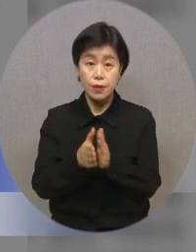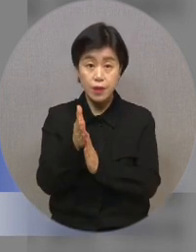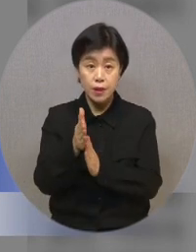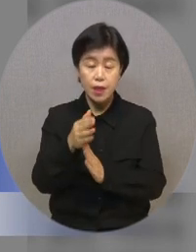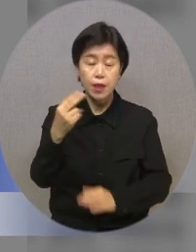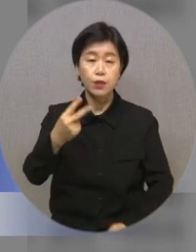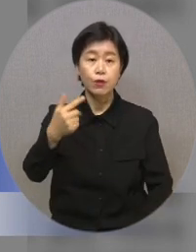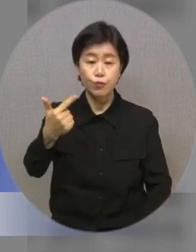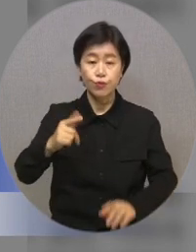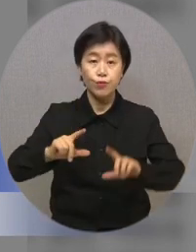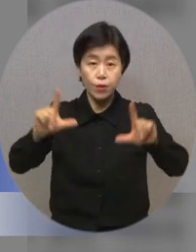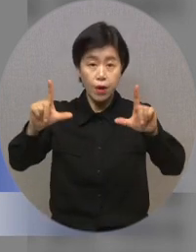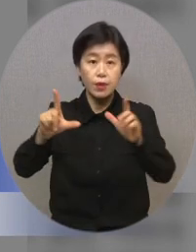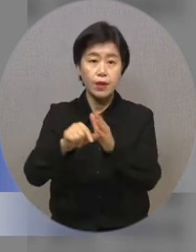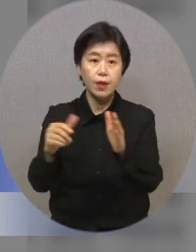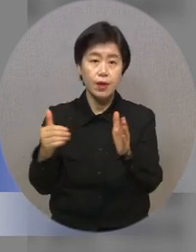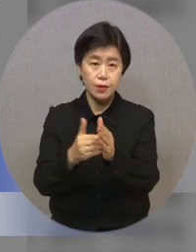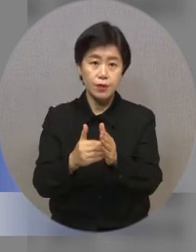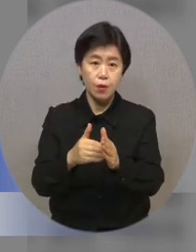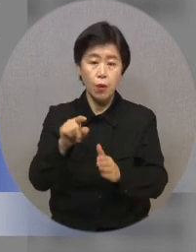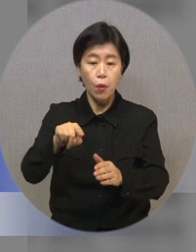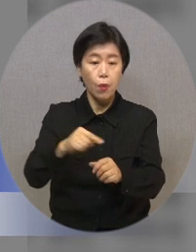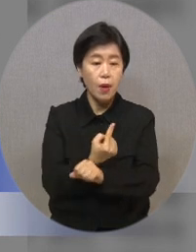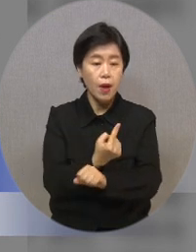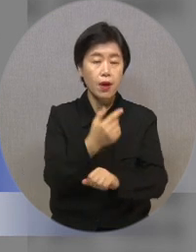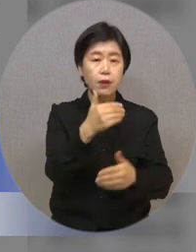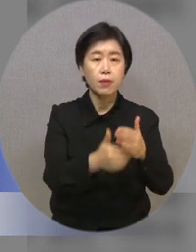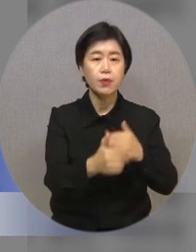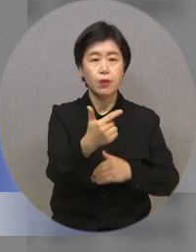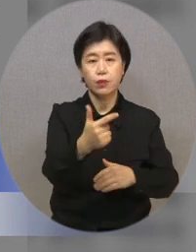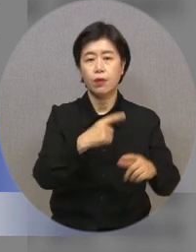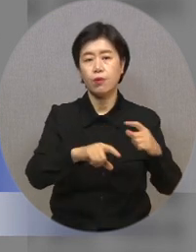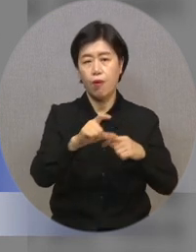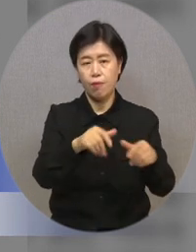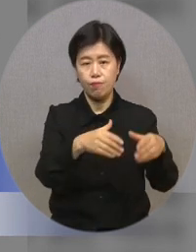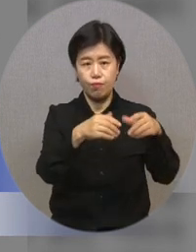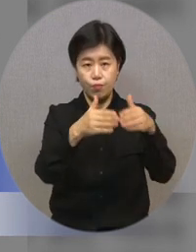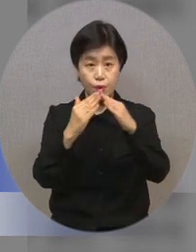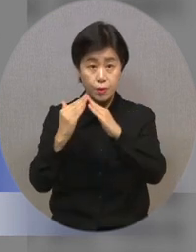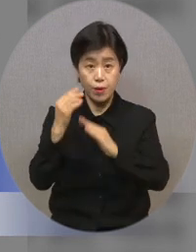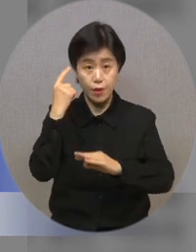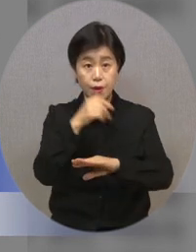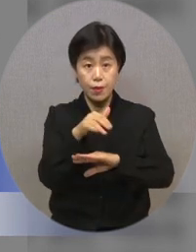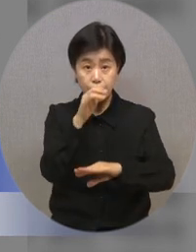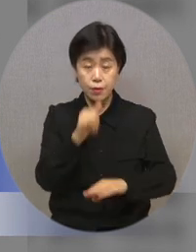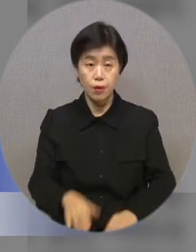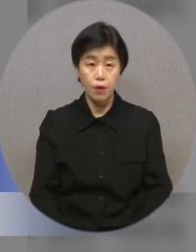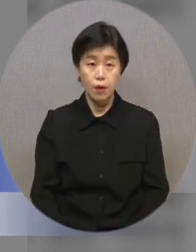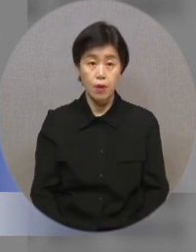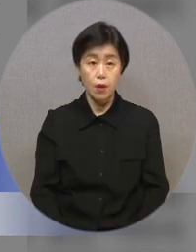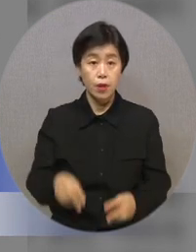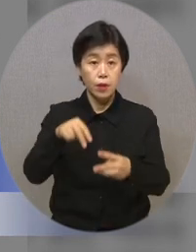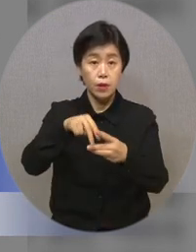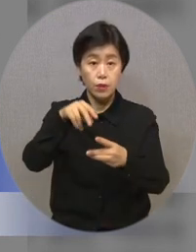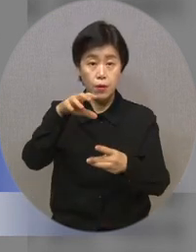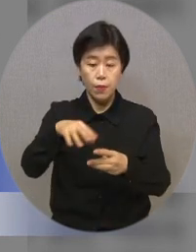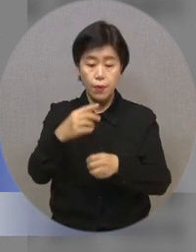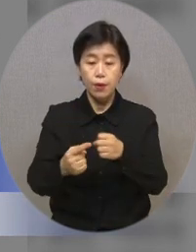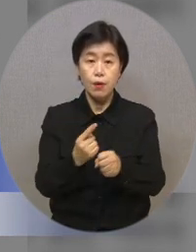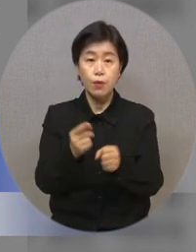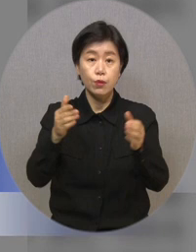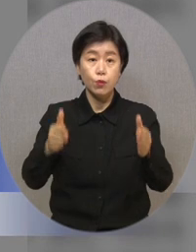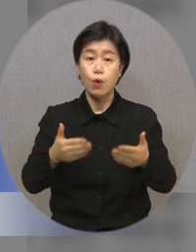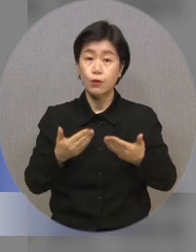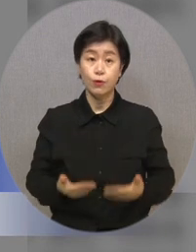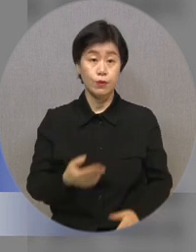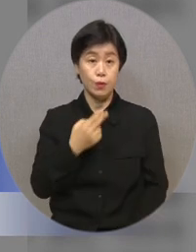총 여섯 개 소를 조성할 계획 입니다 센터는 연중 무효로 운영되며 노년층뿐만 아니라 디지털 관련